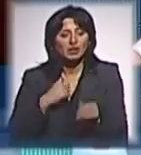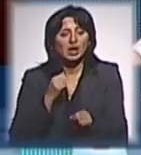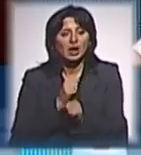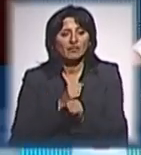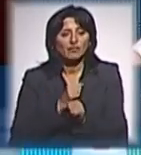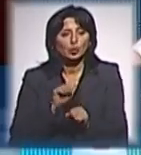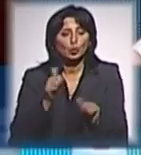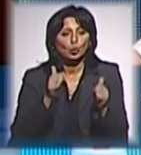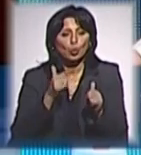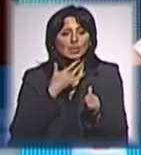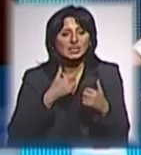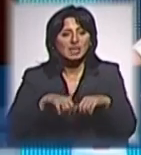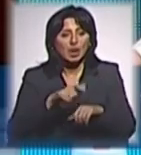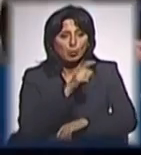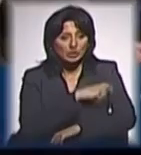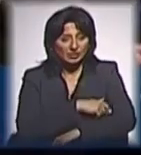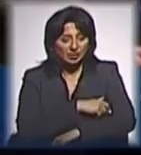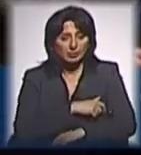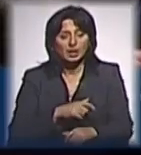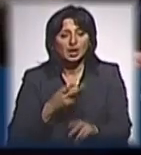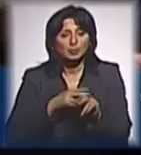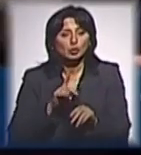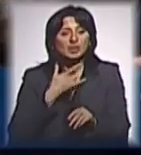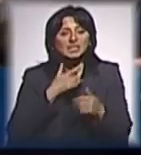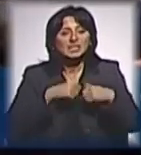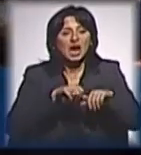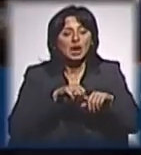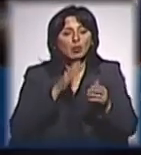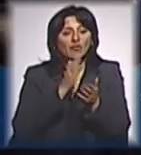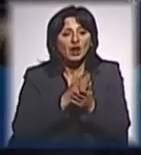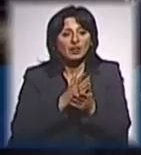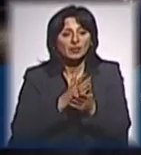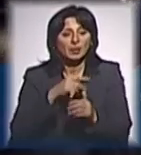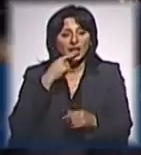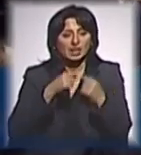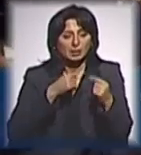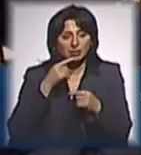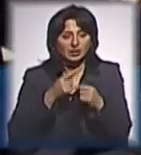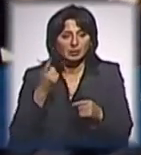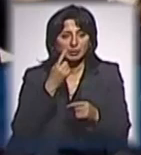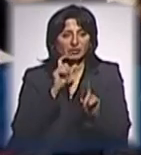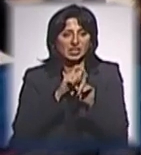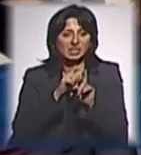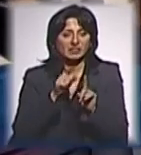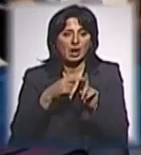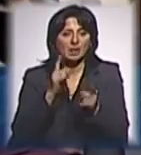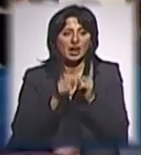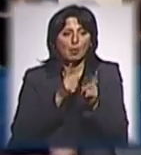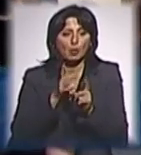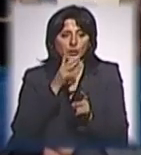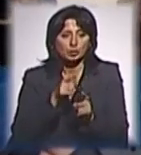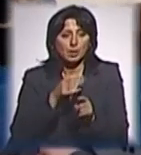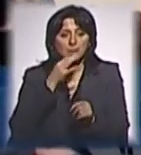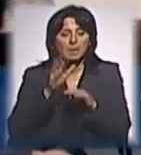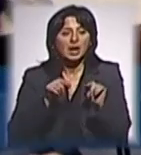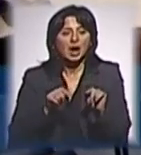გავაკეთეთ როგორც საკრებულოს წევრებმა, იმიტომ რომ საკრებულოებს აქვს და ეთქმევინება პირველი სიტყვა აი ამ რეფორმის დროს. მე